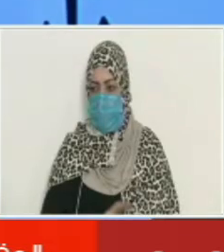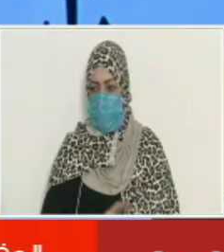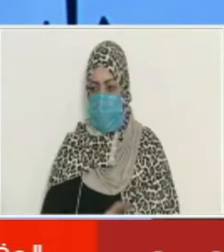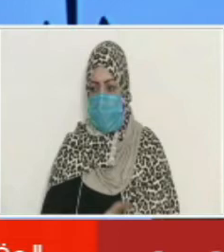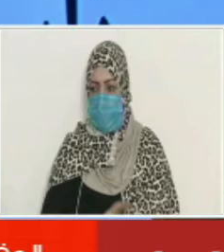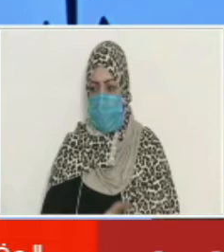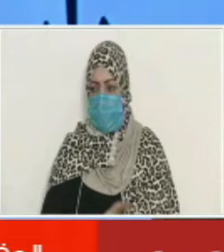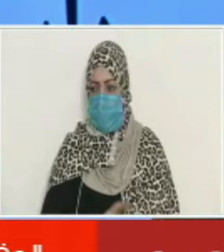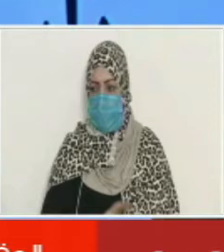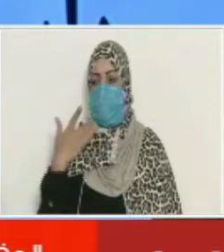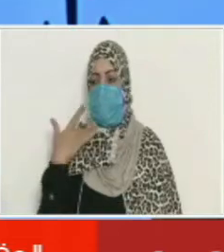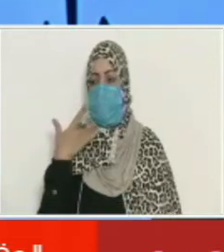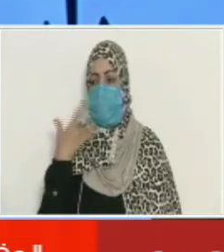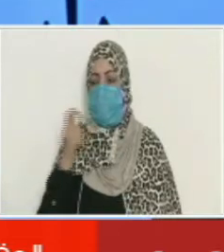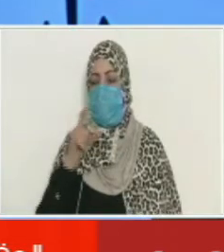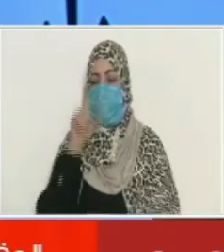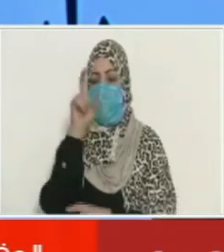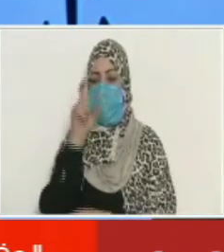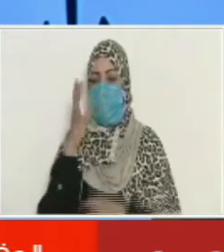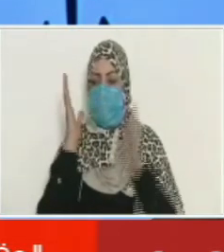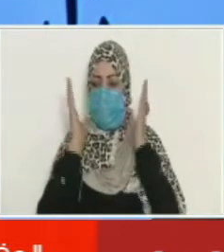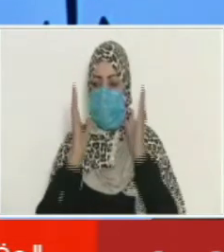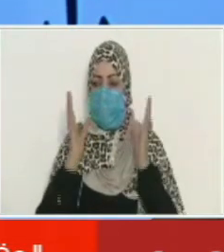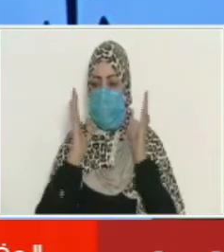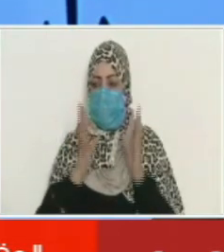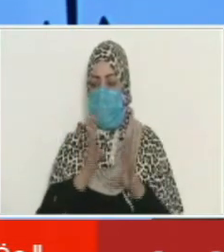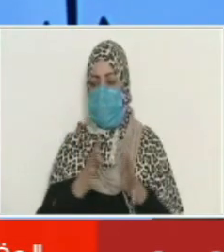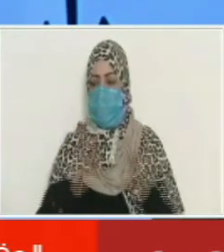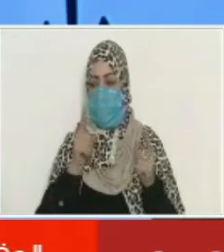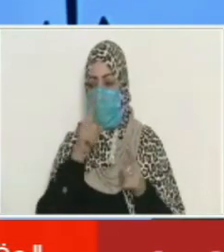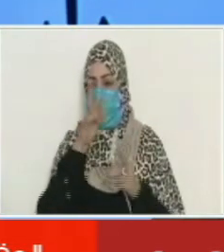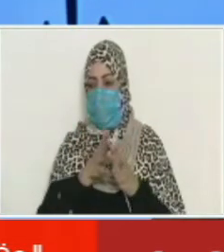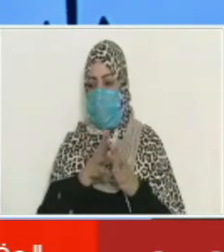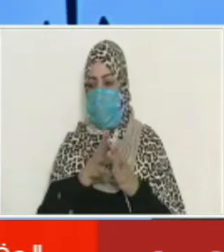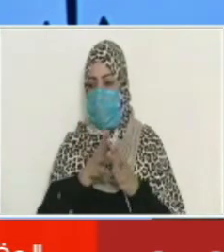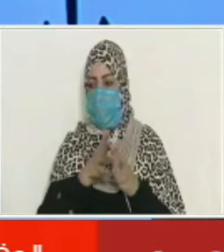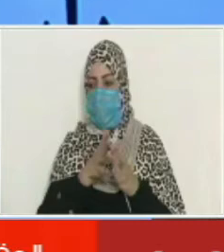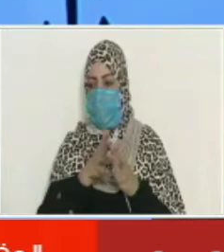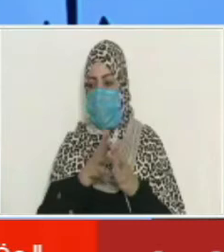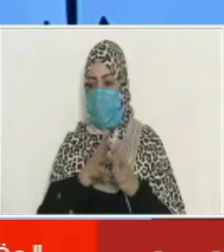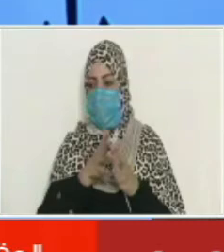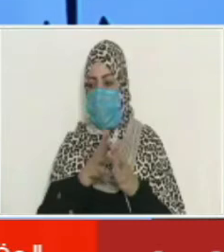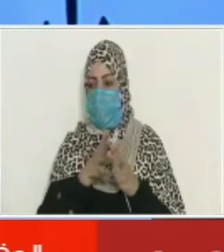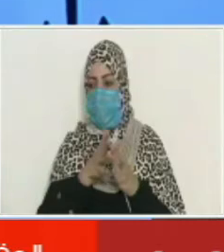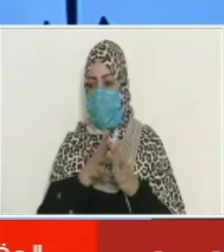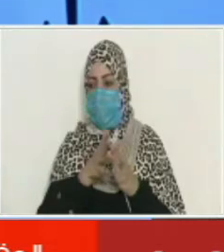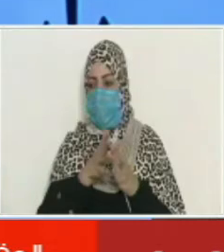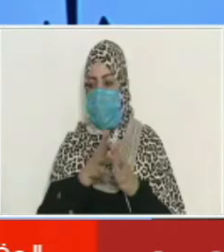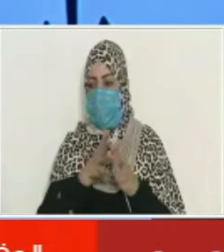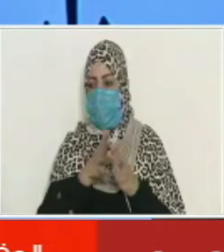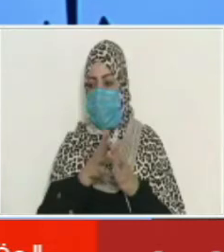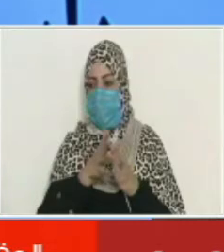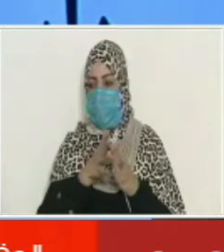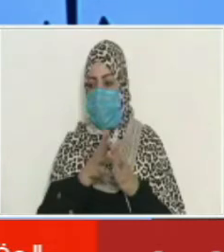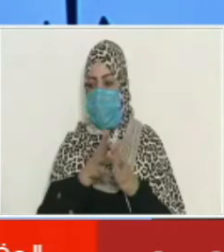وترك هذه التكبيرات. معروف أن صلاة العيد يعني لها تكبيرات زيادة